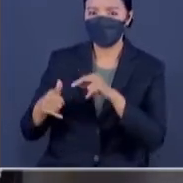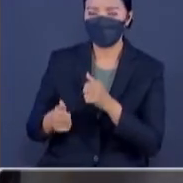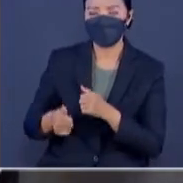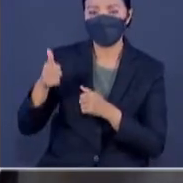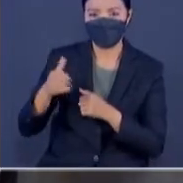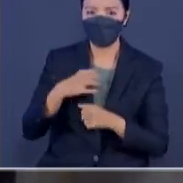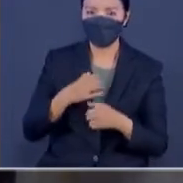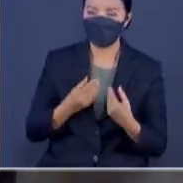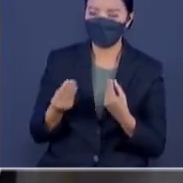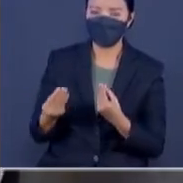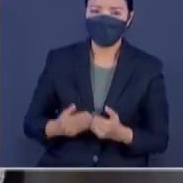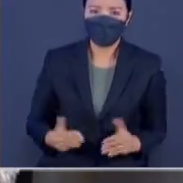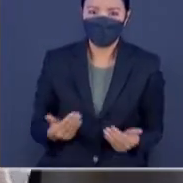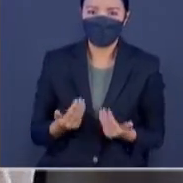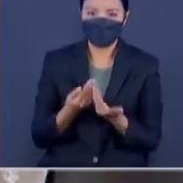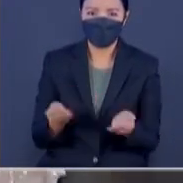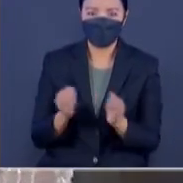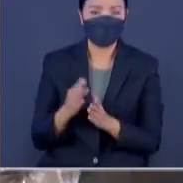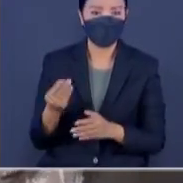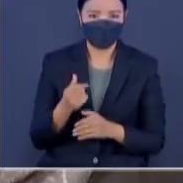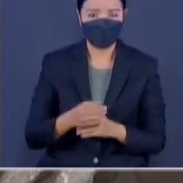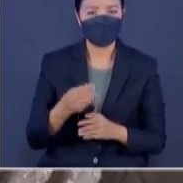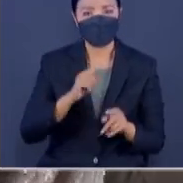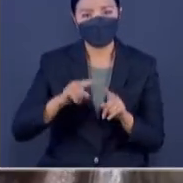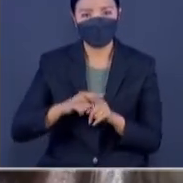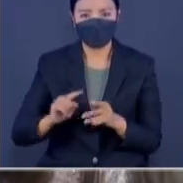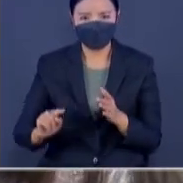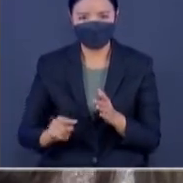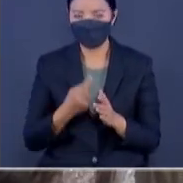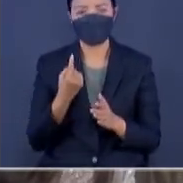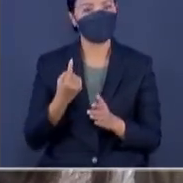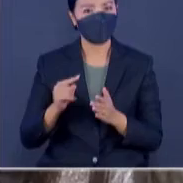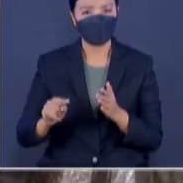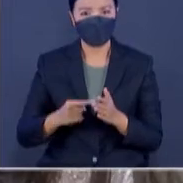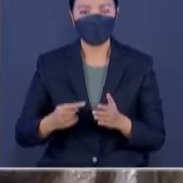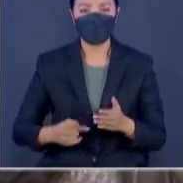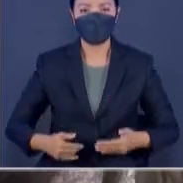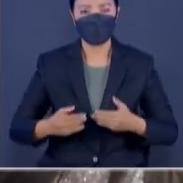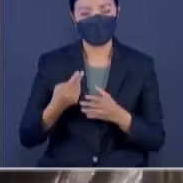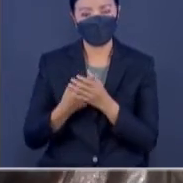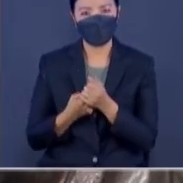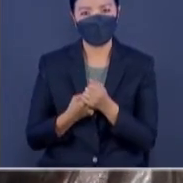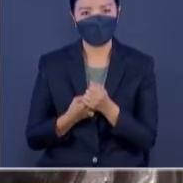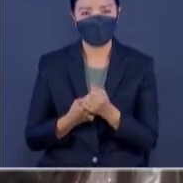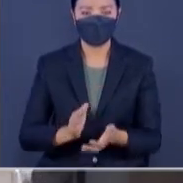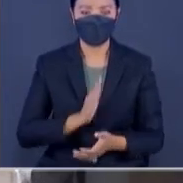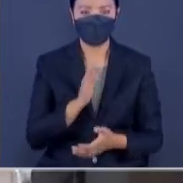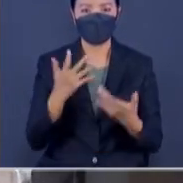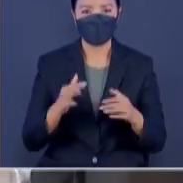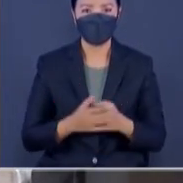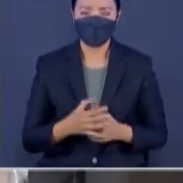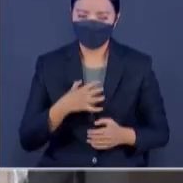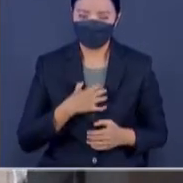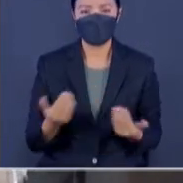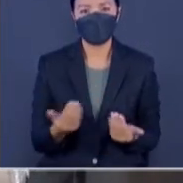แล้วก็อยากจะให้มีลูกมีครอบครัวเร็วๆแล้วก็ทุกอย่างเราเริ่มต้นใหม่ของชีวิตคู่แบบเป็นทางการแล้วอยาก